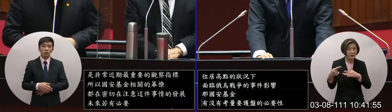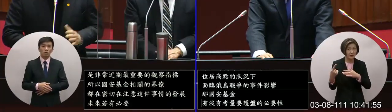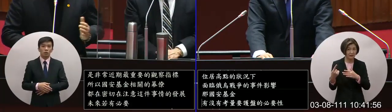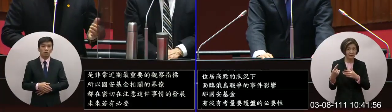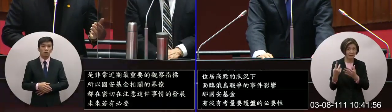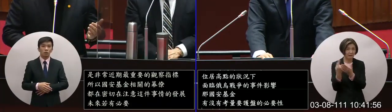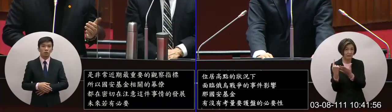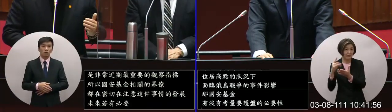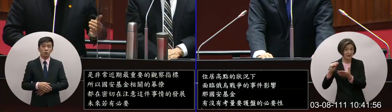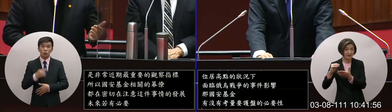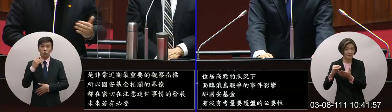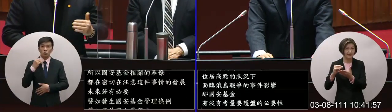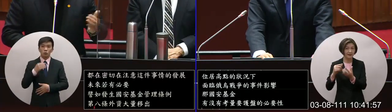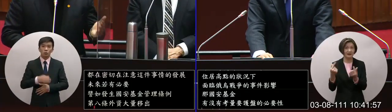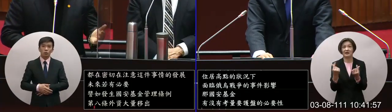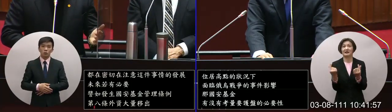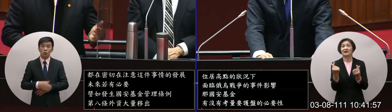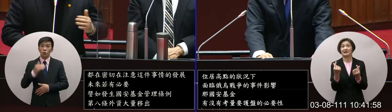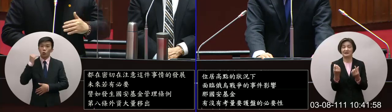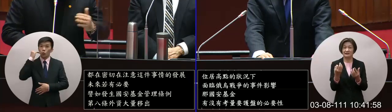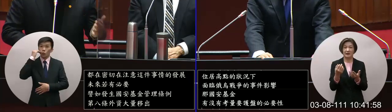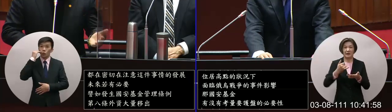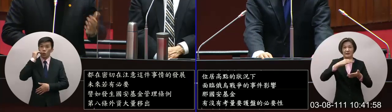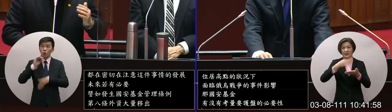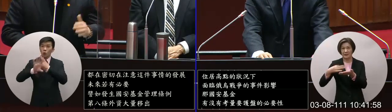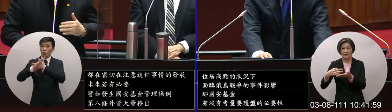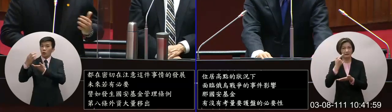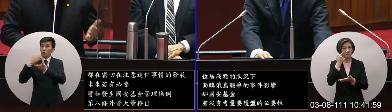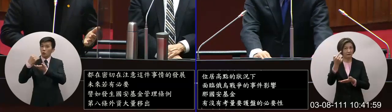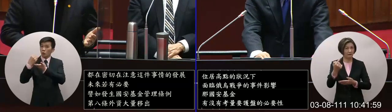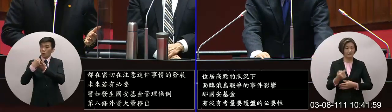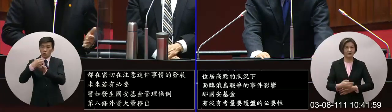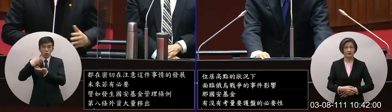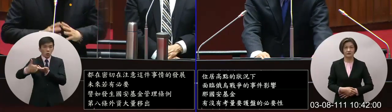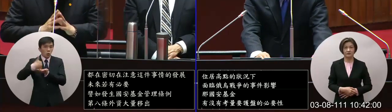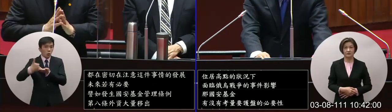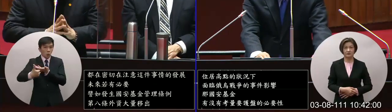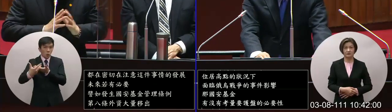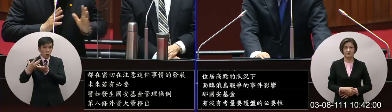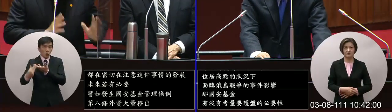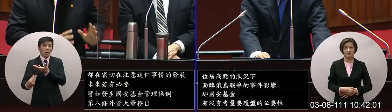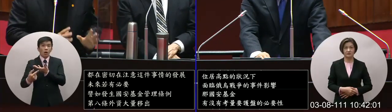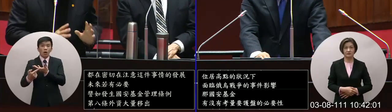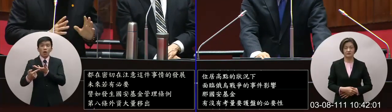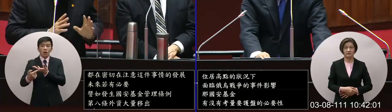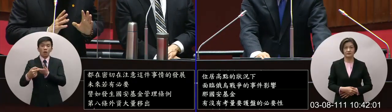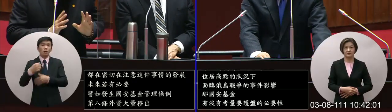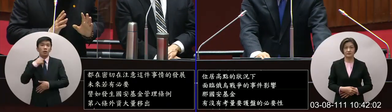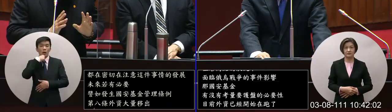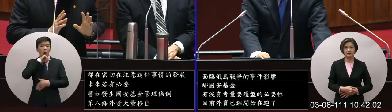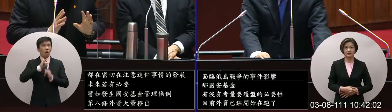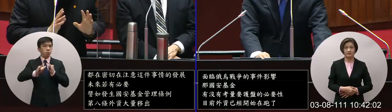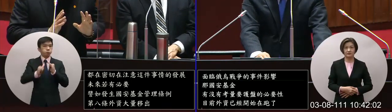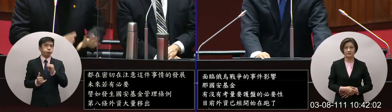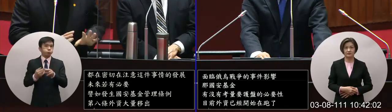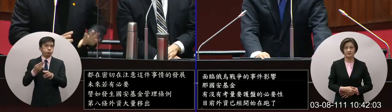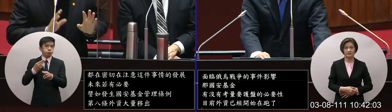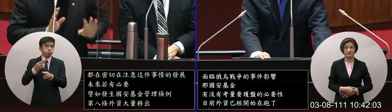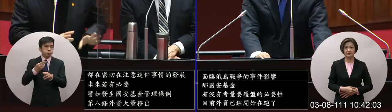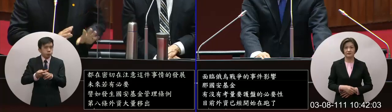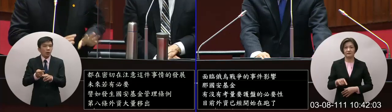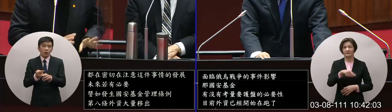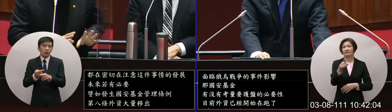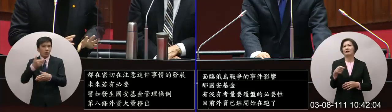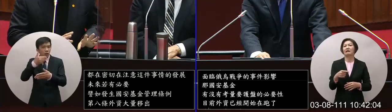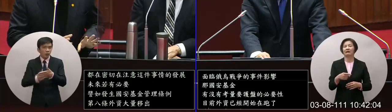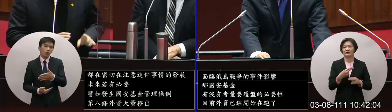好， 那就好像提款机一样啊， 大量移出国内市场失去，那民众的信心 当然就会崩